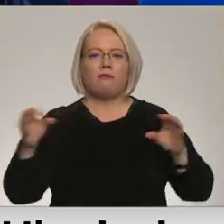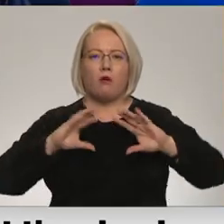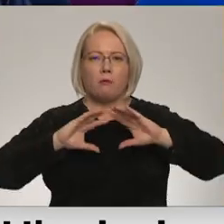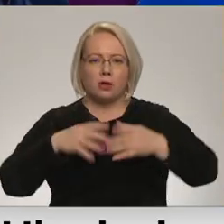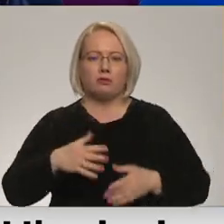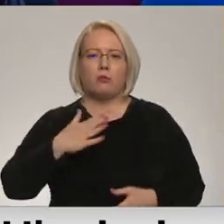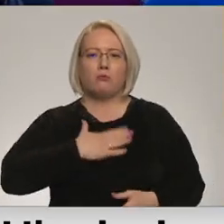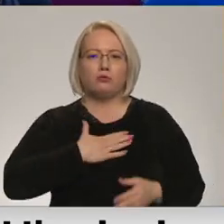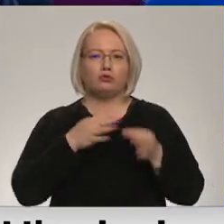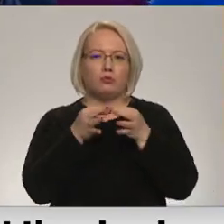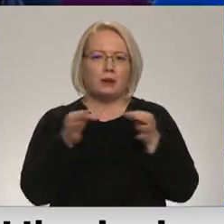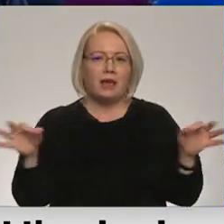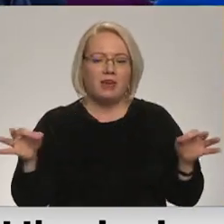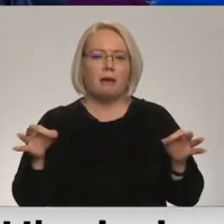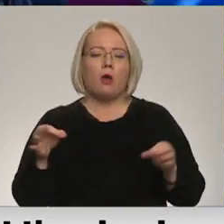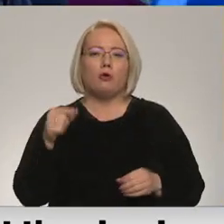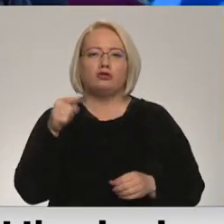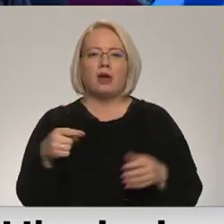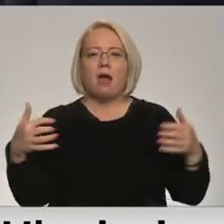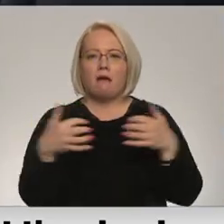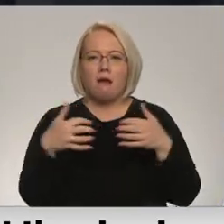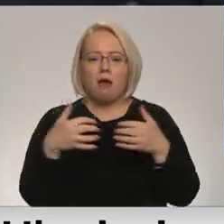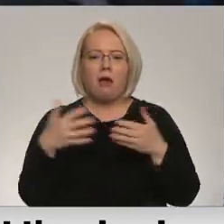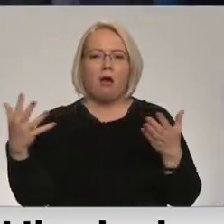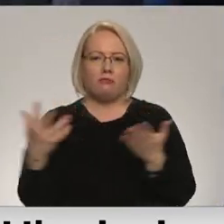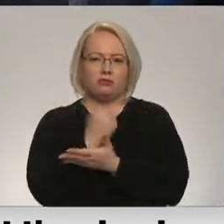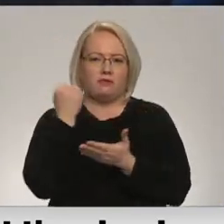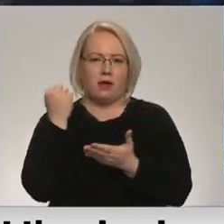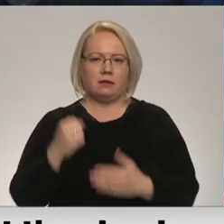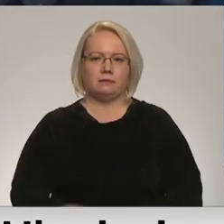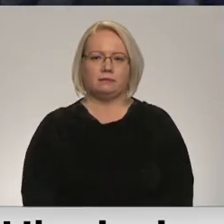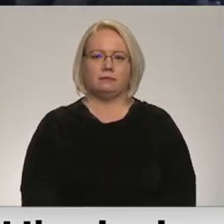mūsu brīvību. Un manuprāt, viņi šajā karā uzvar.